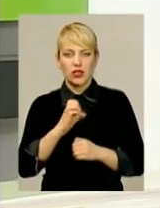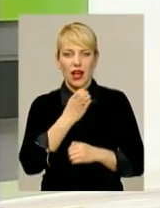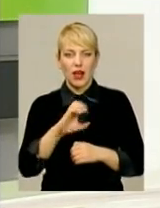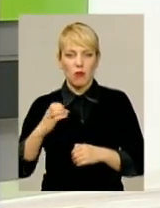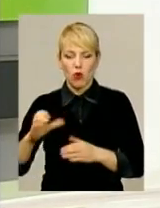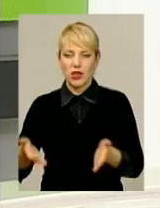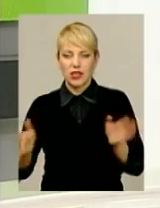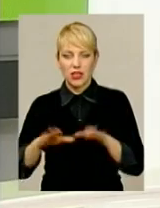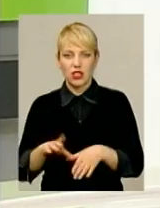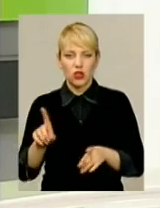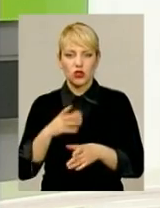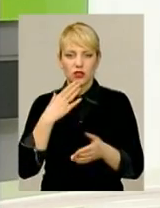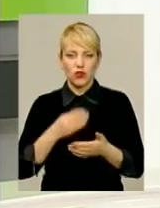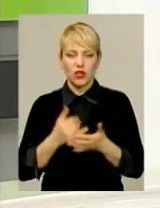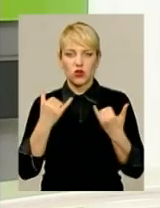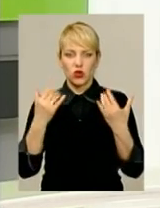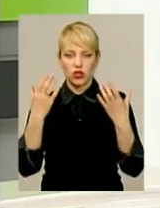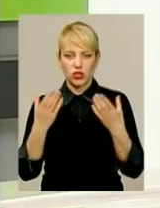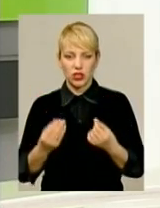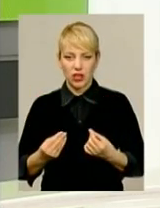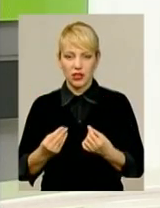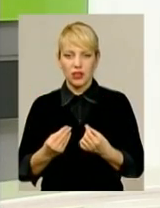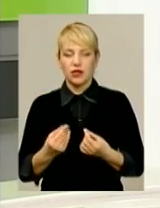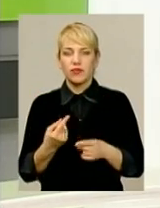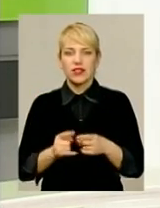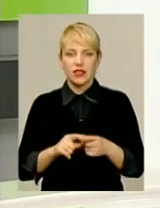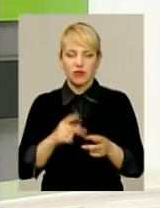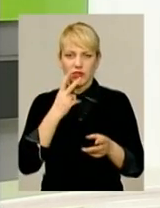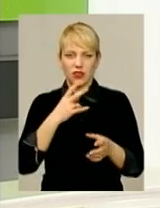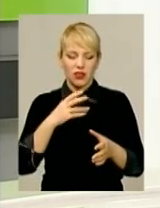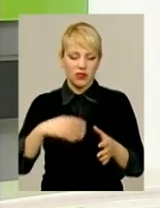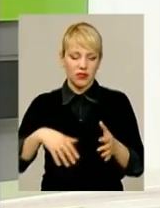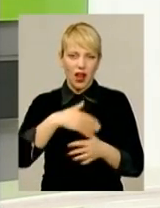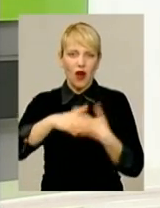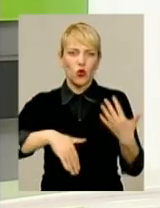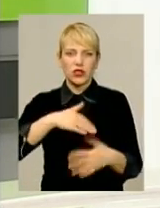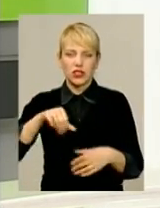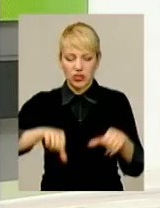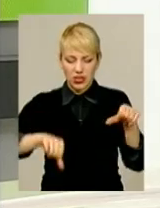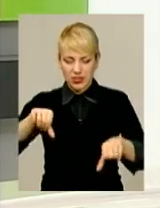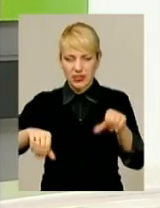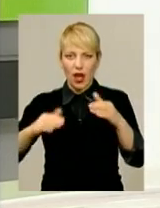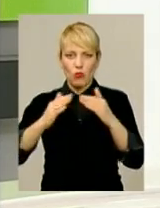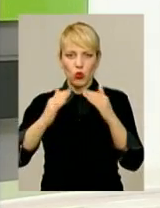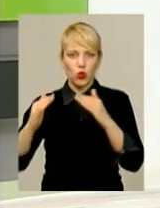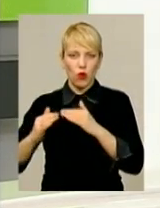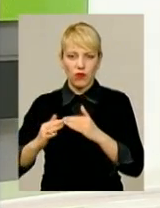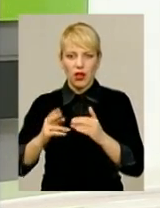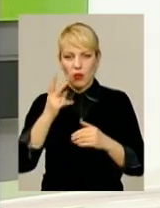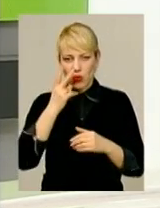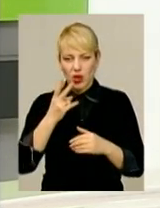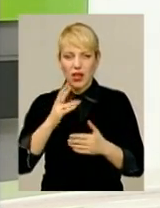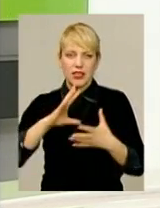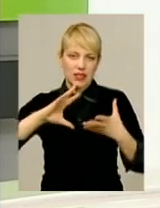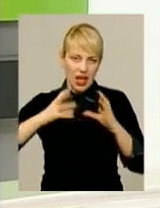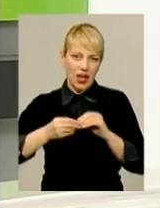ну, так от і навіть на сьогоднішній день, от, вроді би, ця хаотичність забудови, вона теж показує, відображає загальний